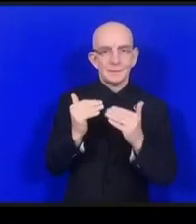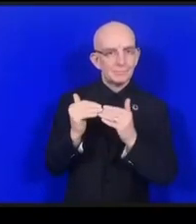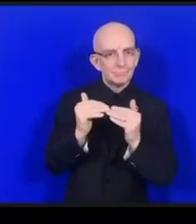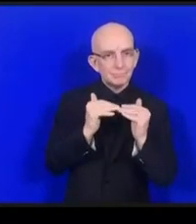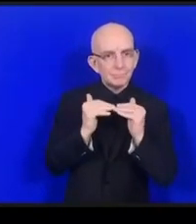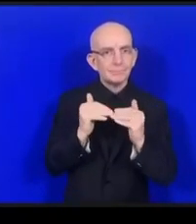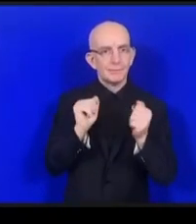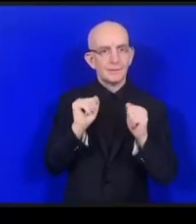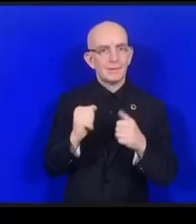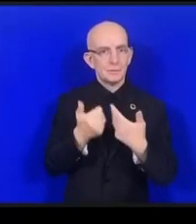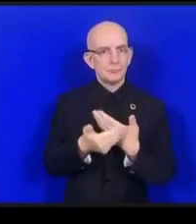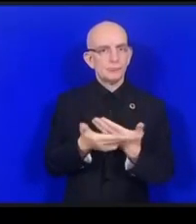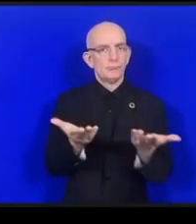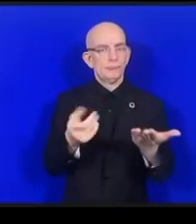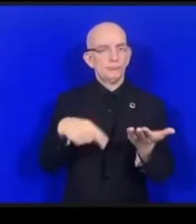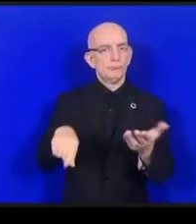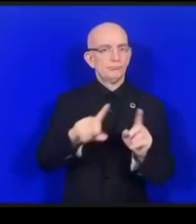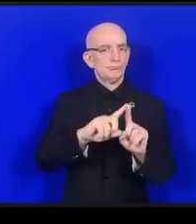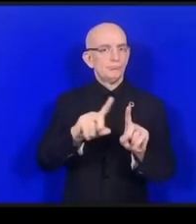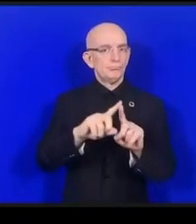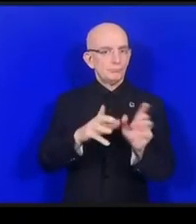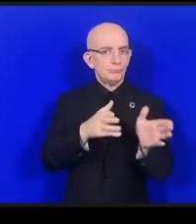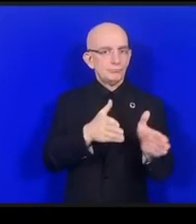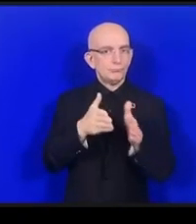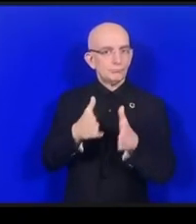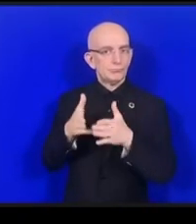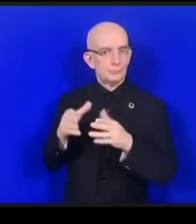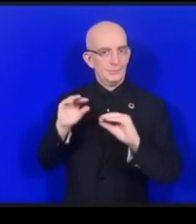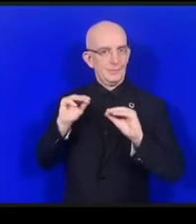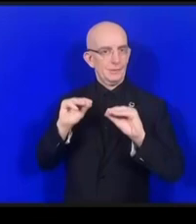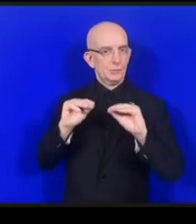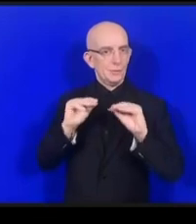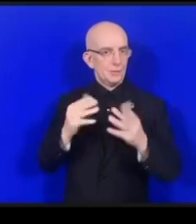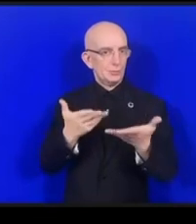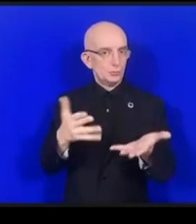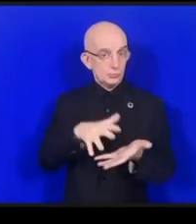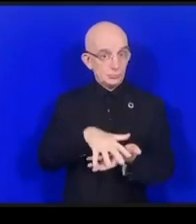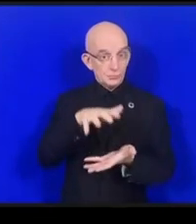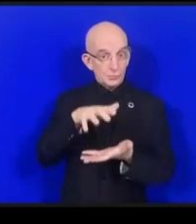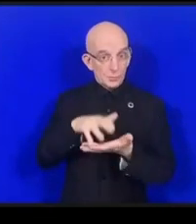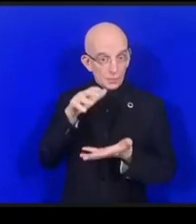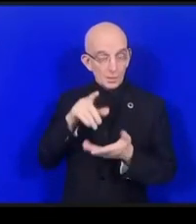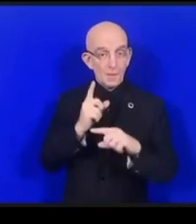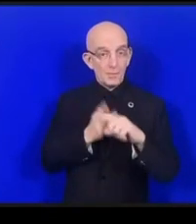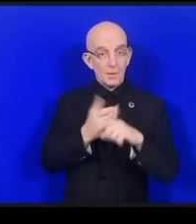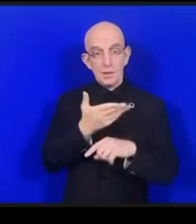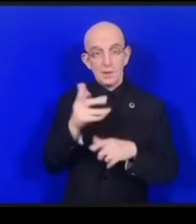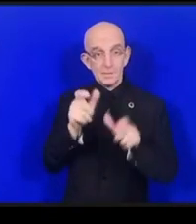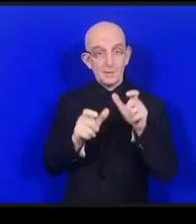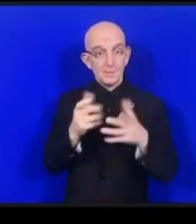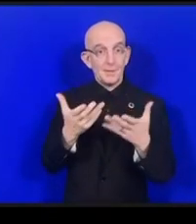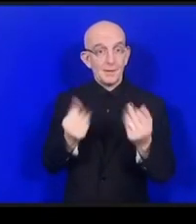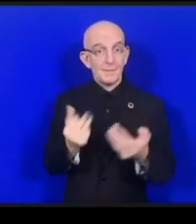открытые многоязычные ресурсы включая доступ для инвалидов